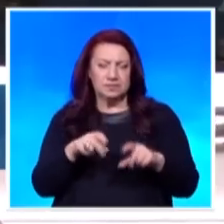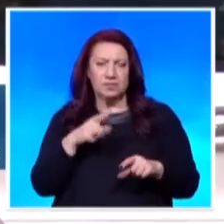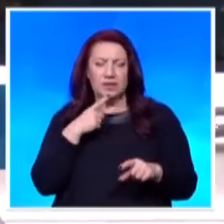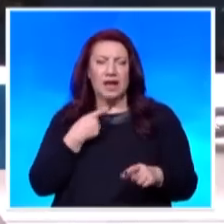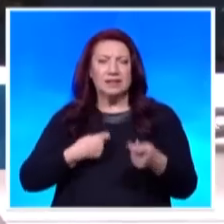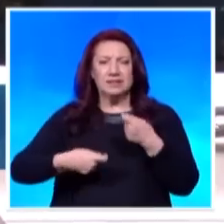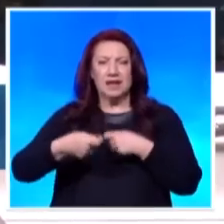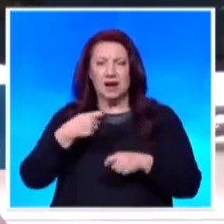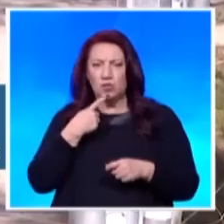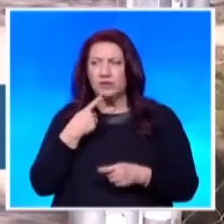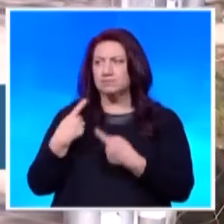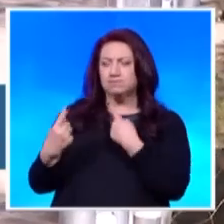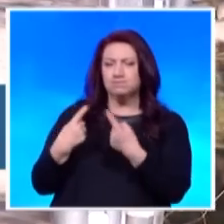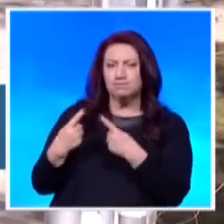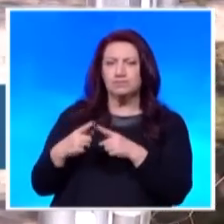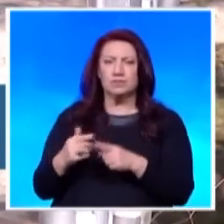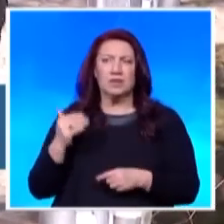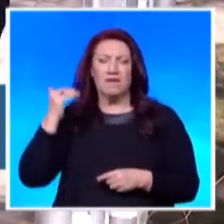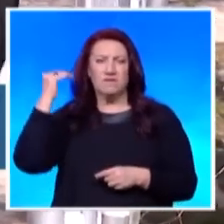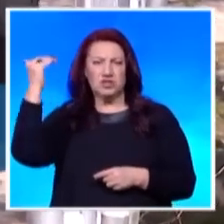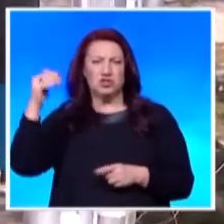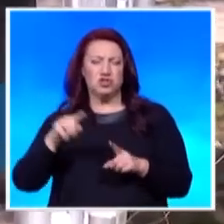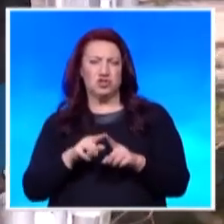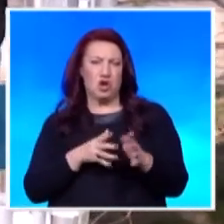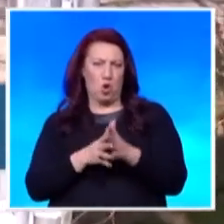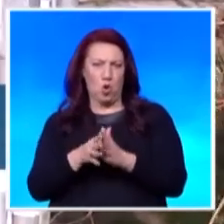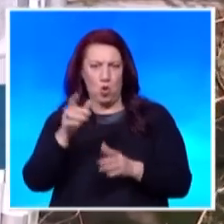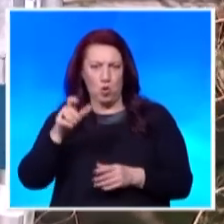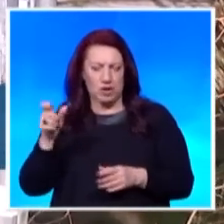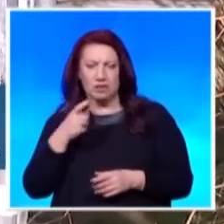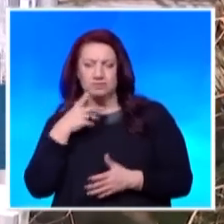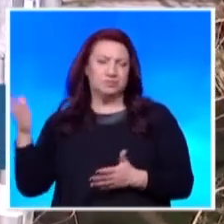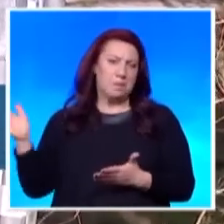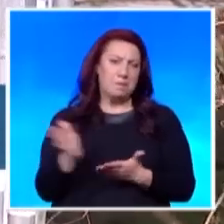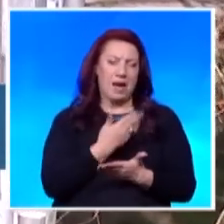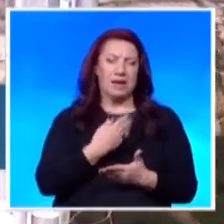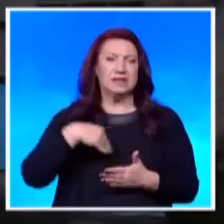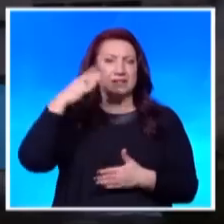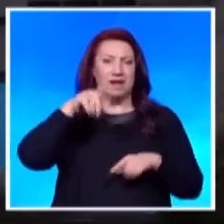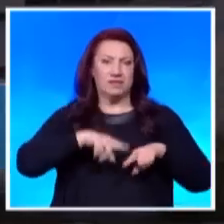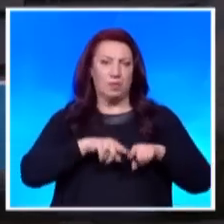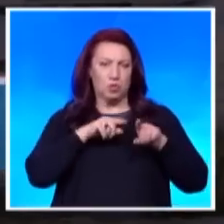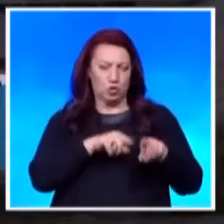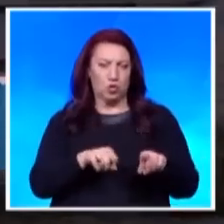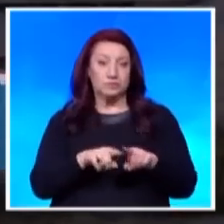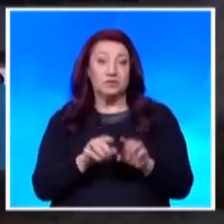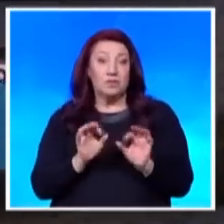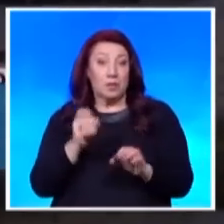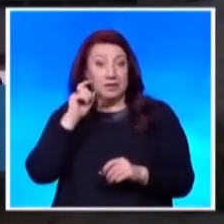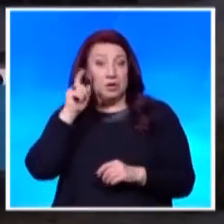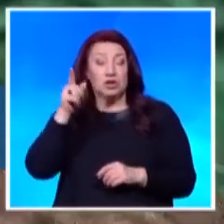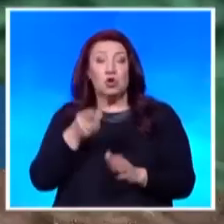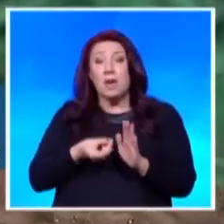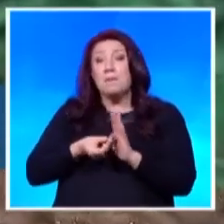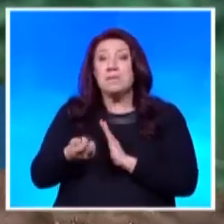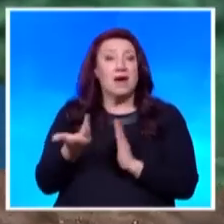и заговори за сваляне на главния прокурор и висши полицаи. В момента се предполага, че той се намира в Южна Африка и е обявен за